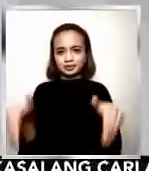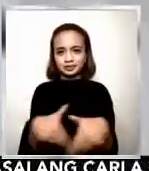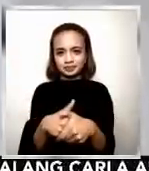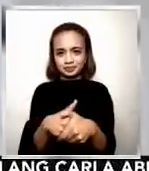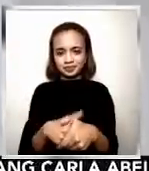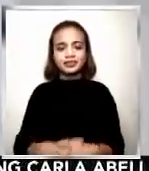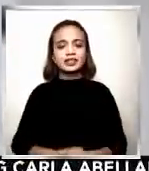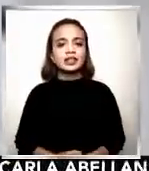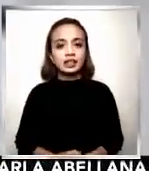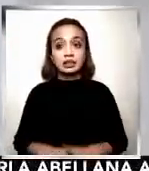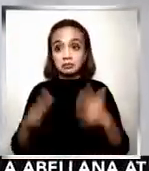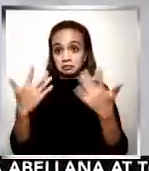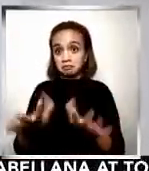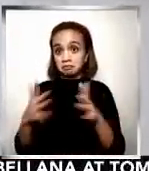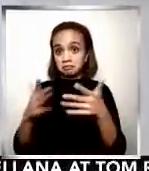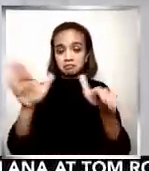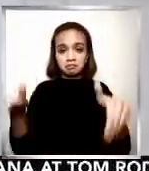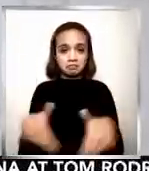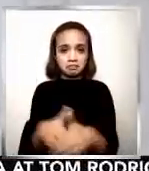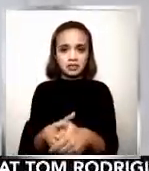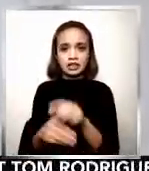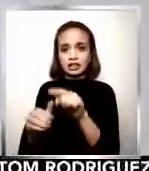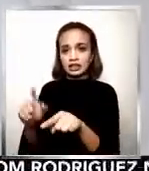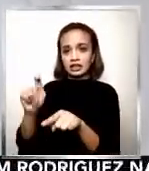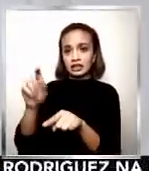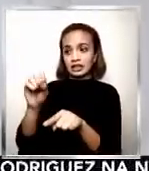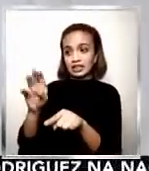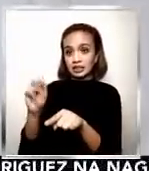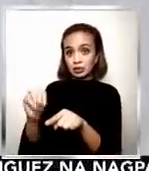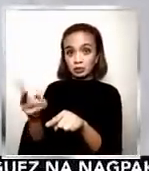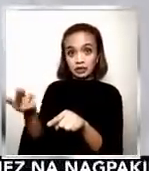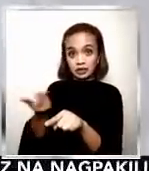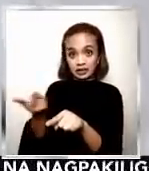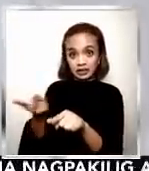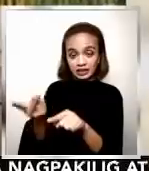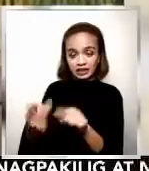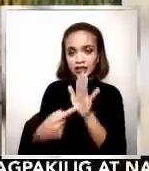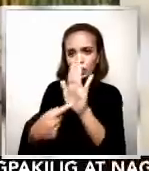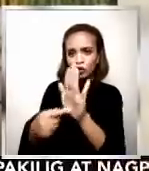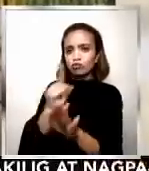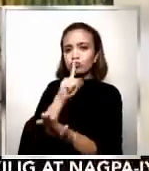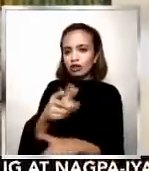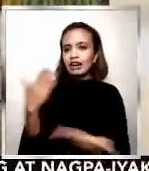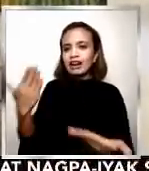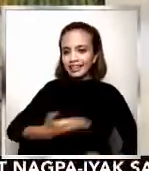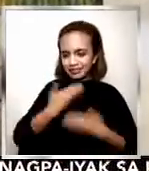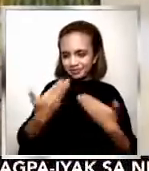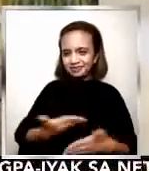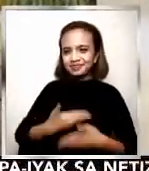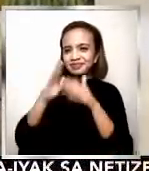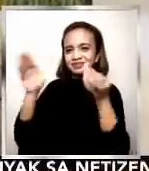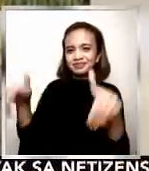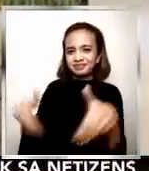kasal, if linext din na Tom at Carla online na happily married na sila sa isa't isa.